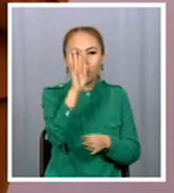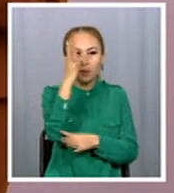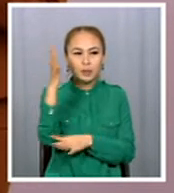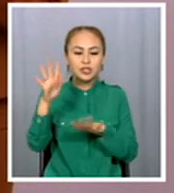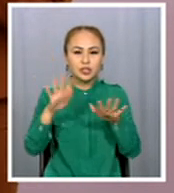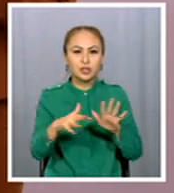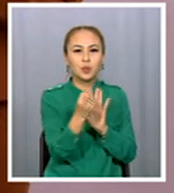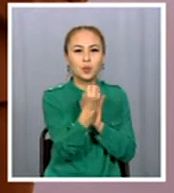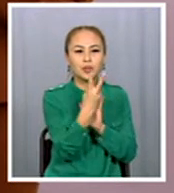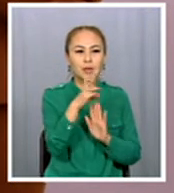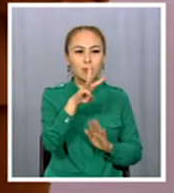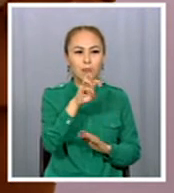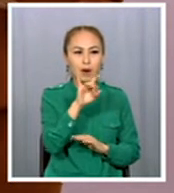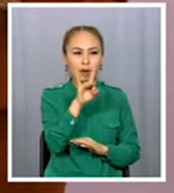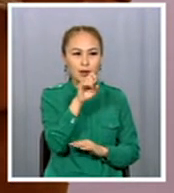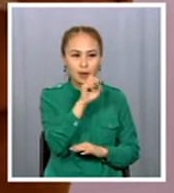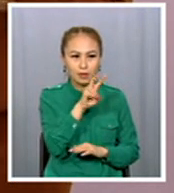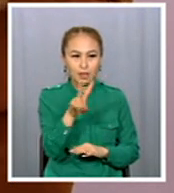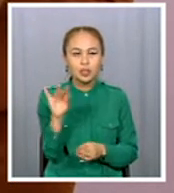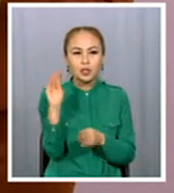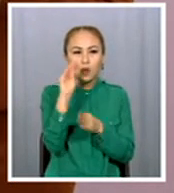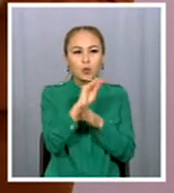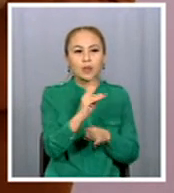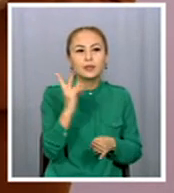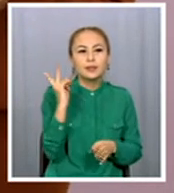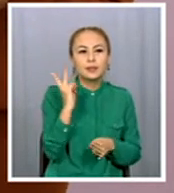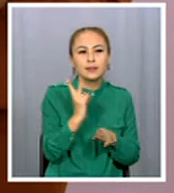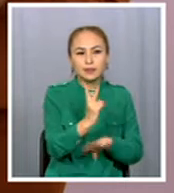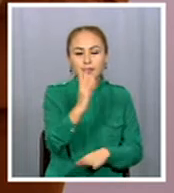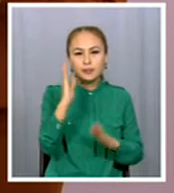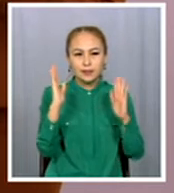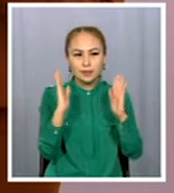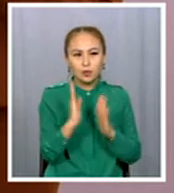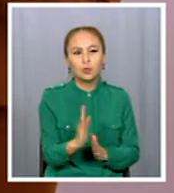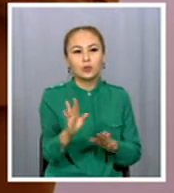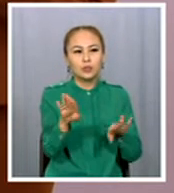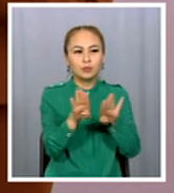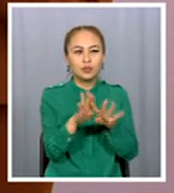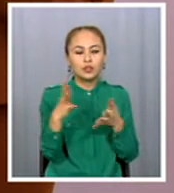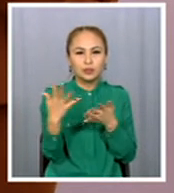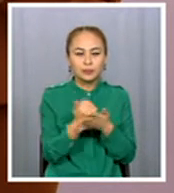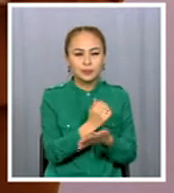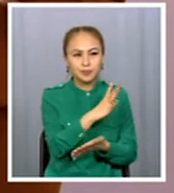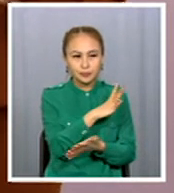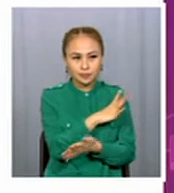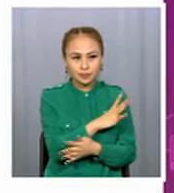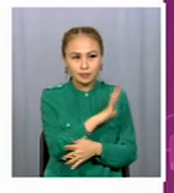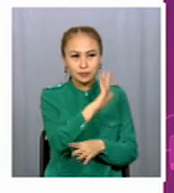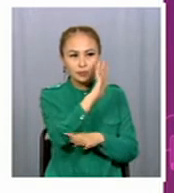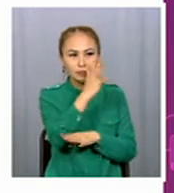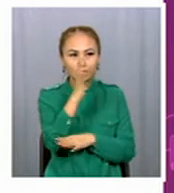шетіне 12 марал және олардан 2 есе кем төлдері шықты.